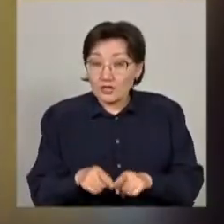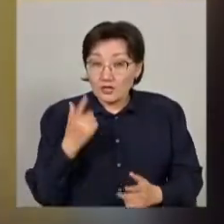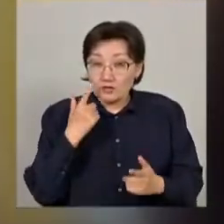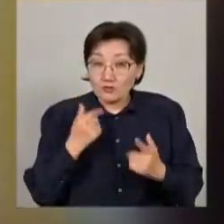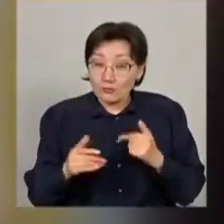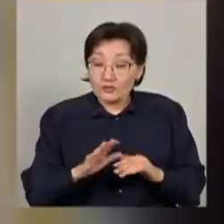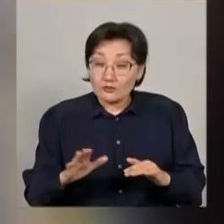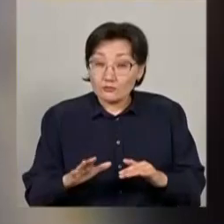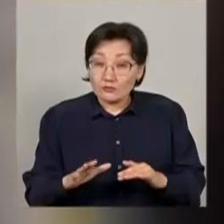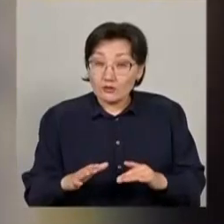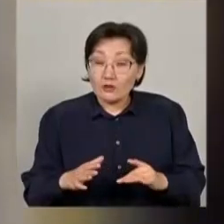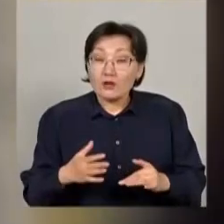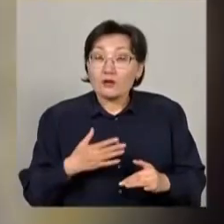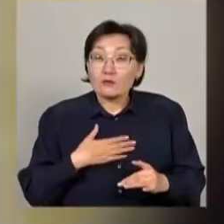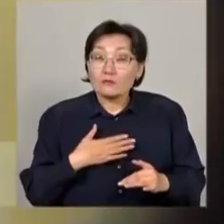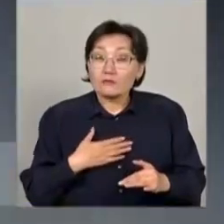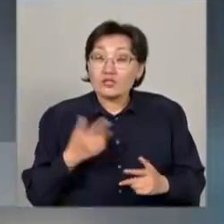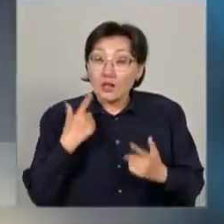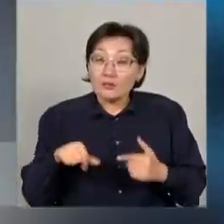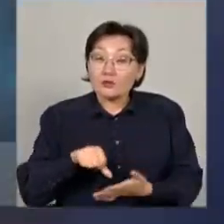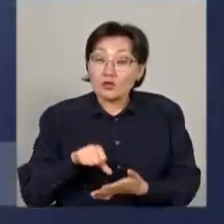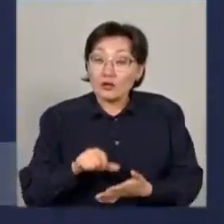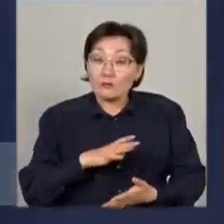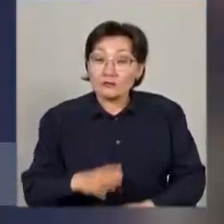алдында шықтым, көкірегімді ұрып мына көкірегімді.